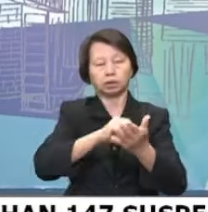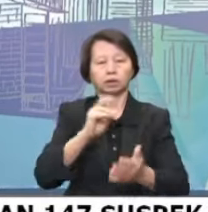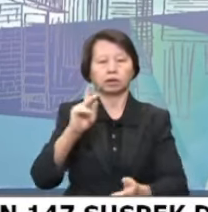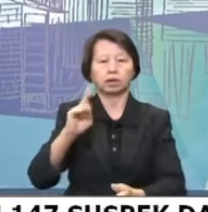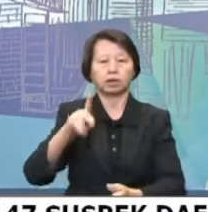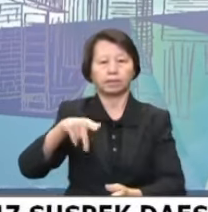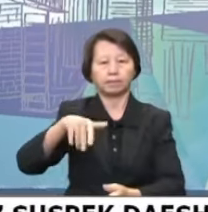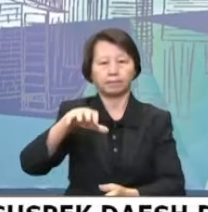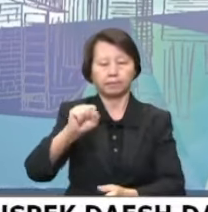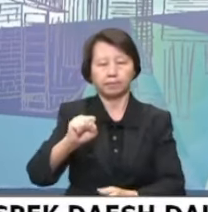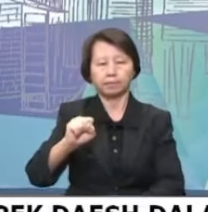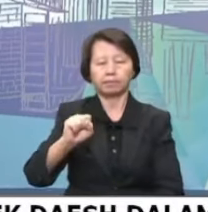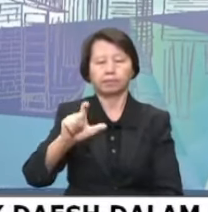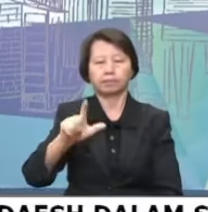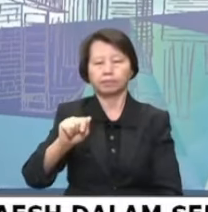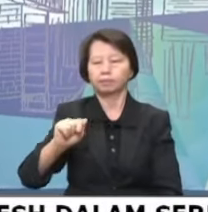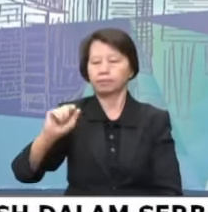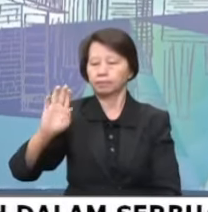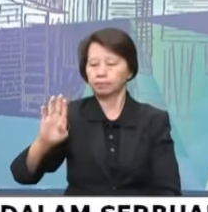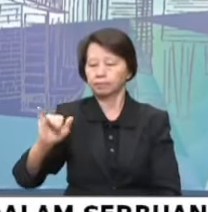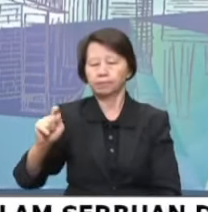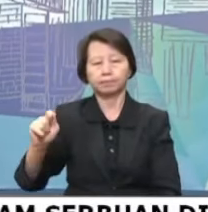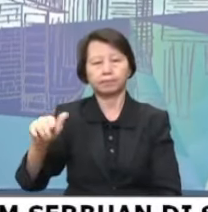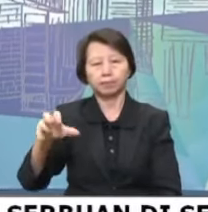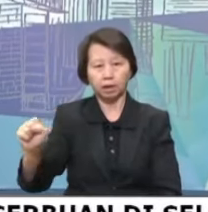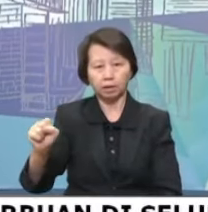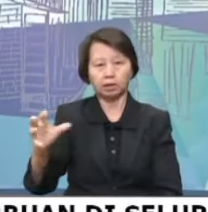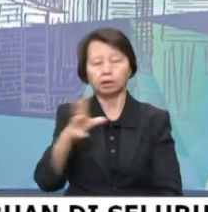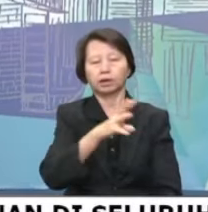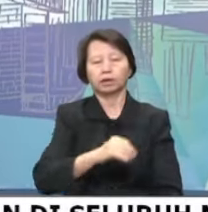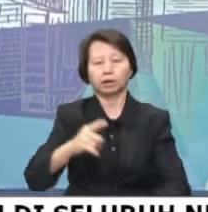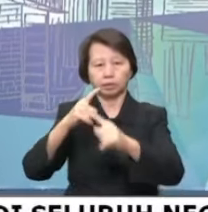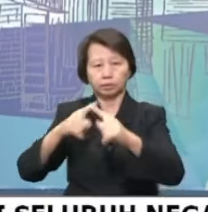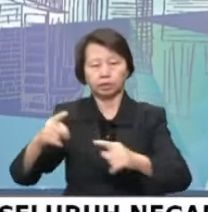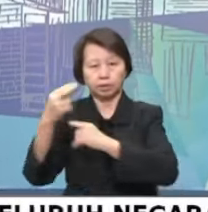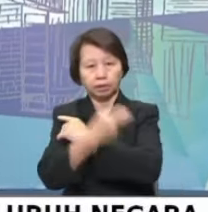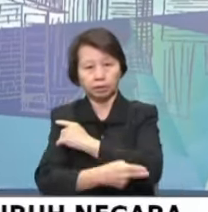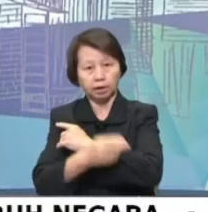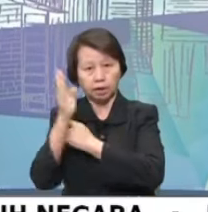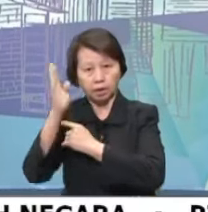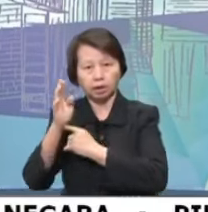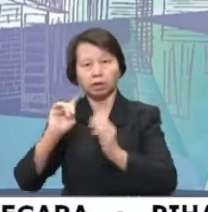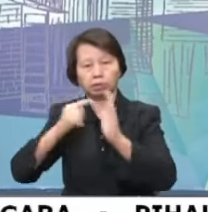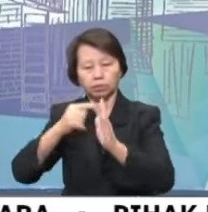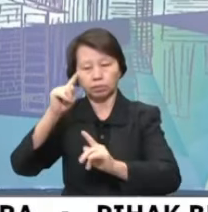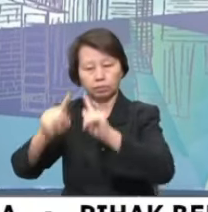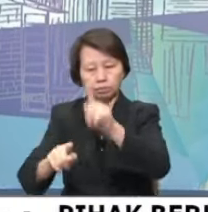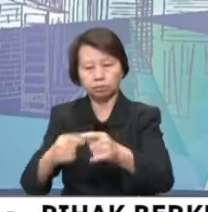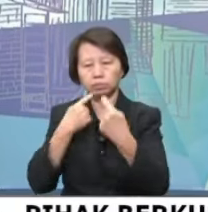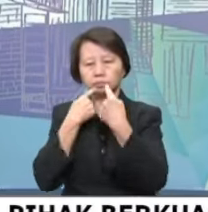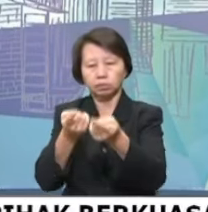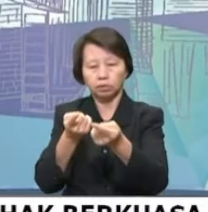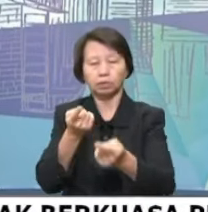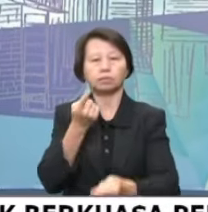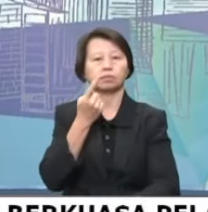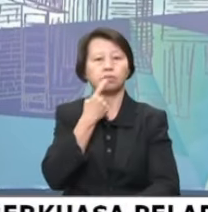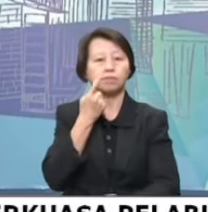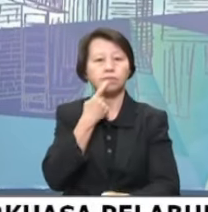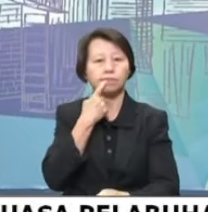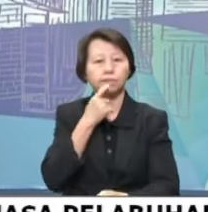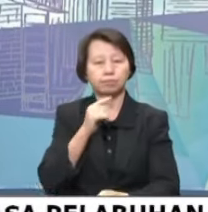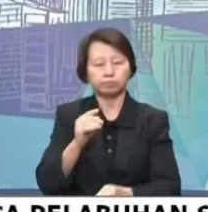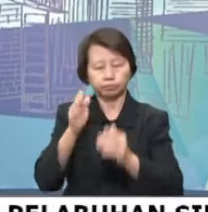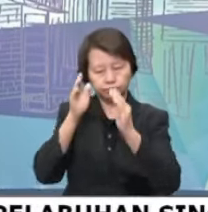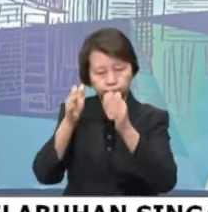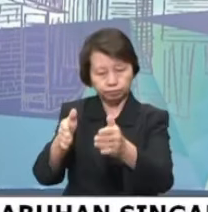Batas. Baik saudara, bagi persidangan Dewan Negara juga akan dimulakan dengan pertanyaan-pertanyaan bagi jawab lisan, di mana antara soalan